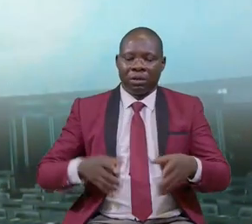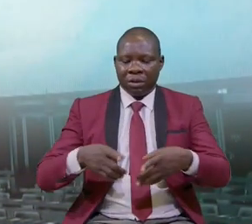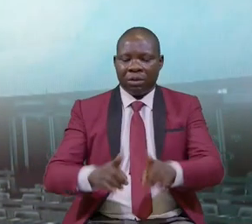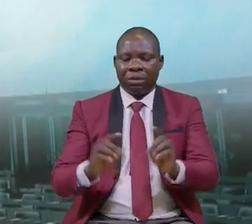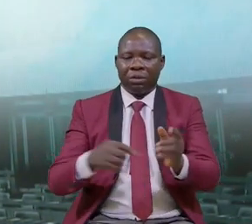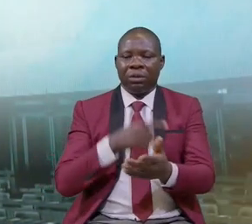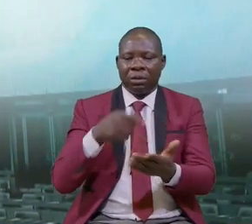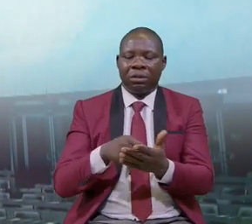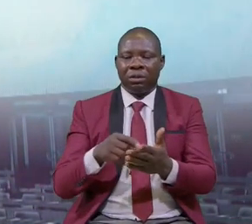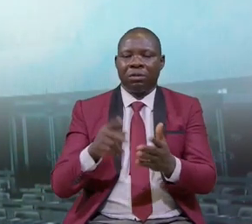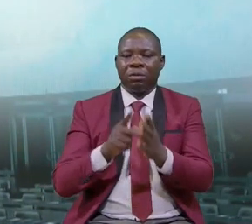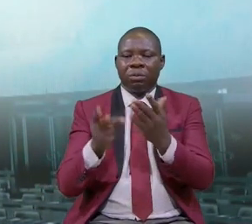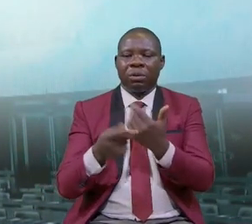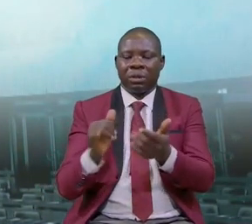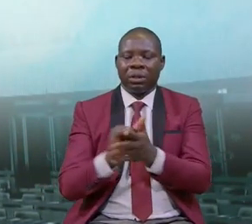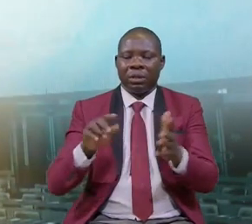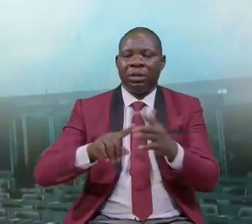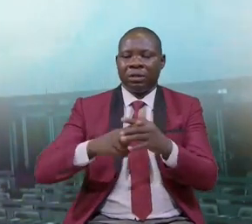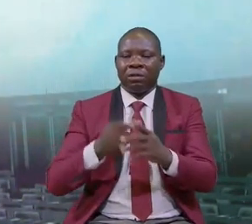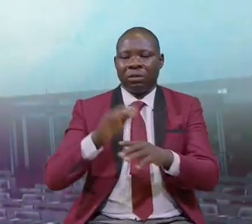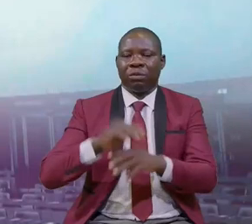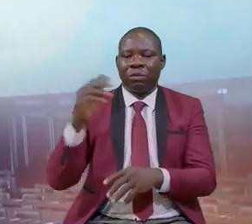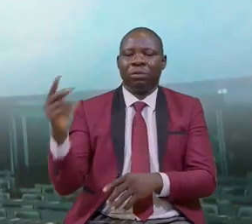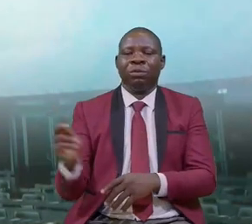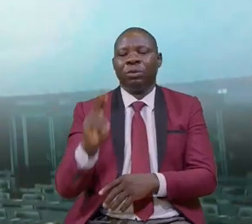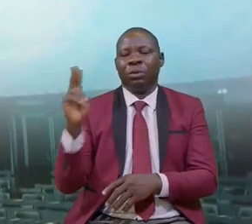au cours de cette croisade depuis le jeudi,